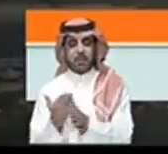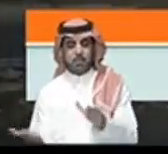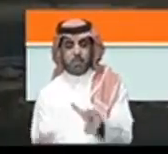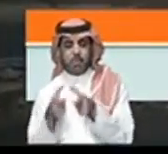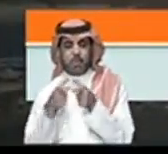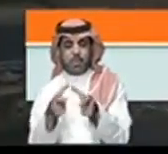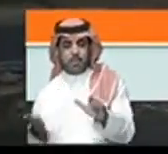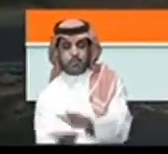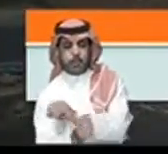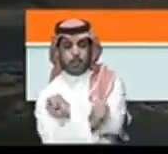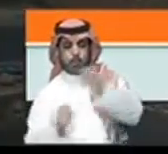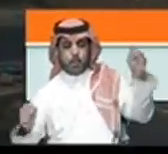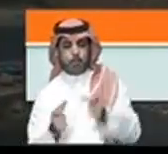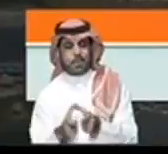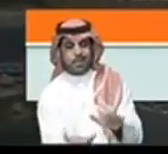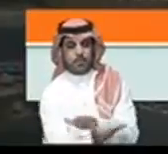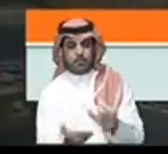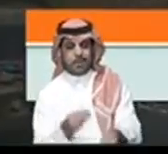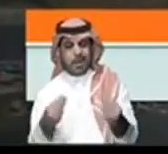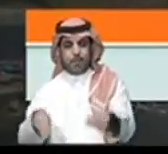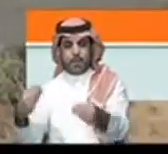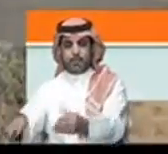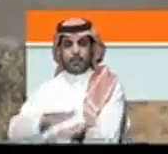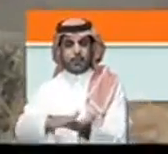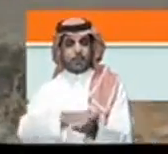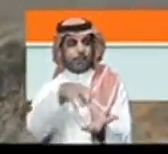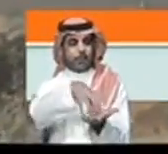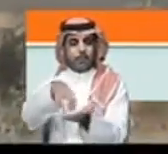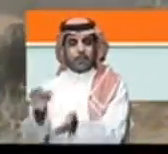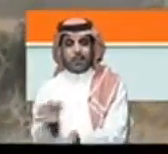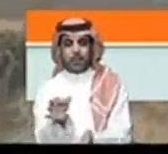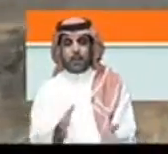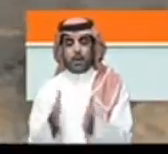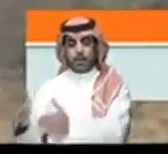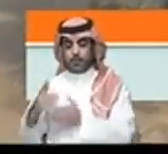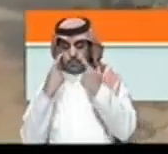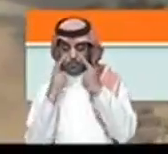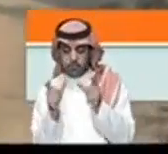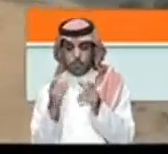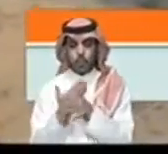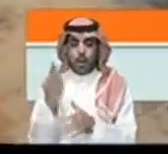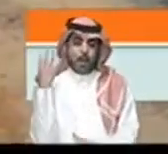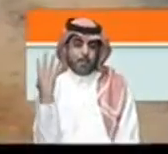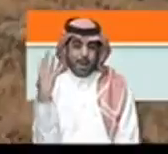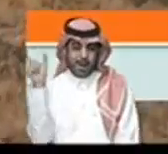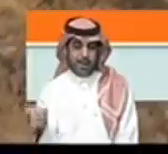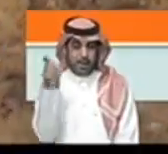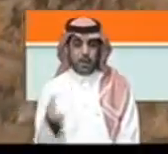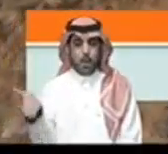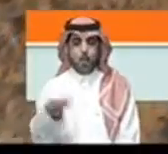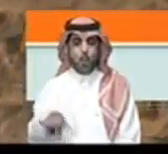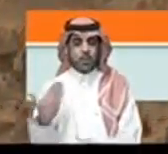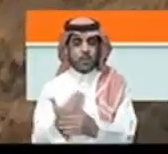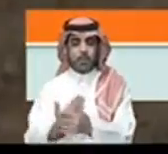والعبوات الناسفه في المناطق المدنيه مصدر محلي افاد بان اربعه مدنيين على الاقل قتلوا